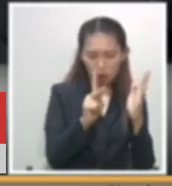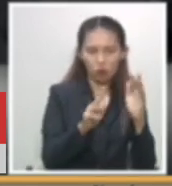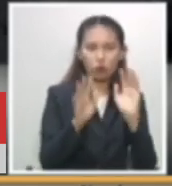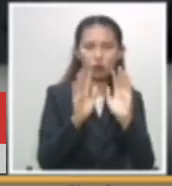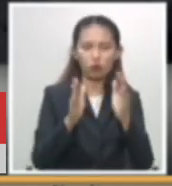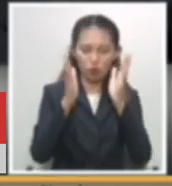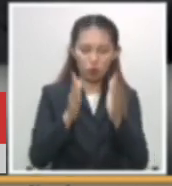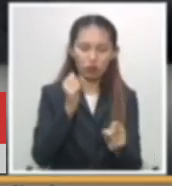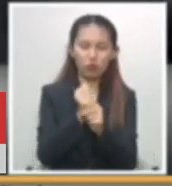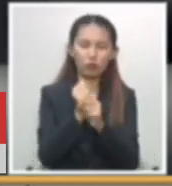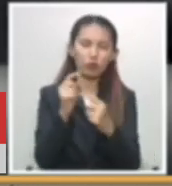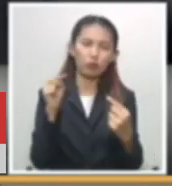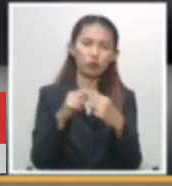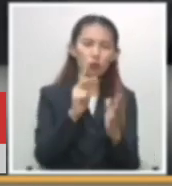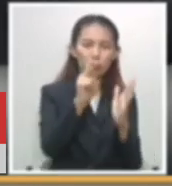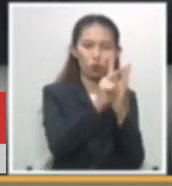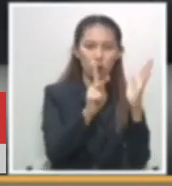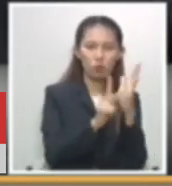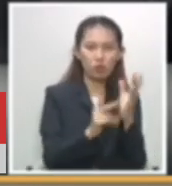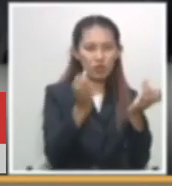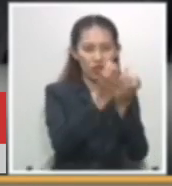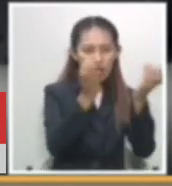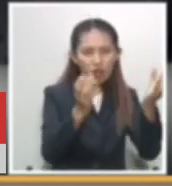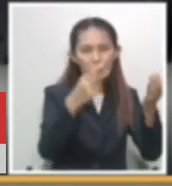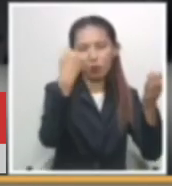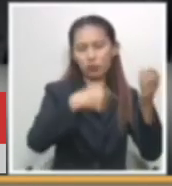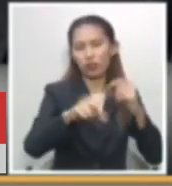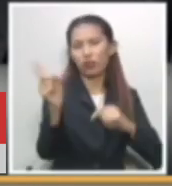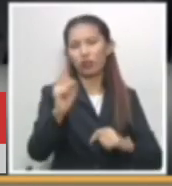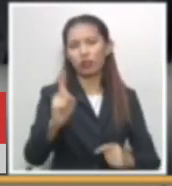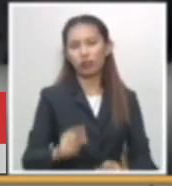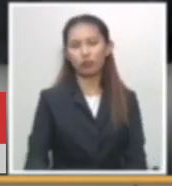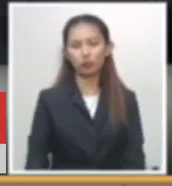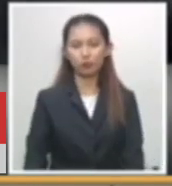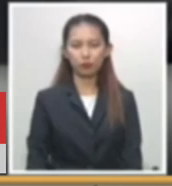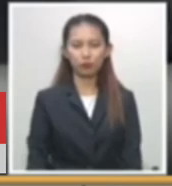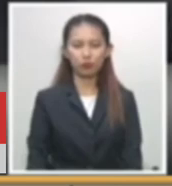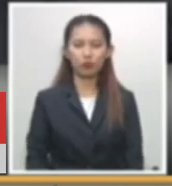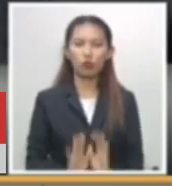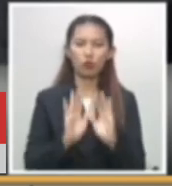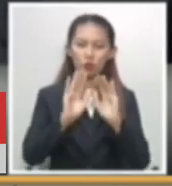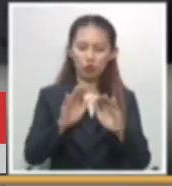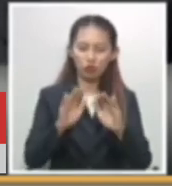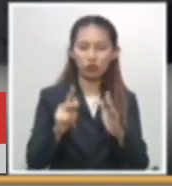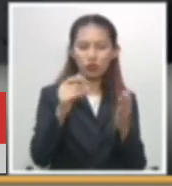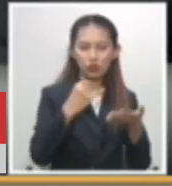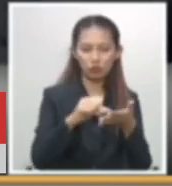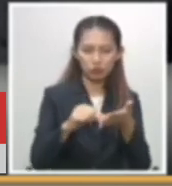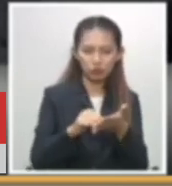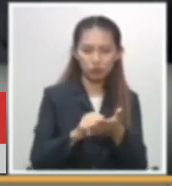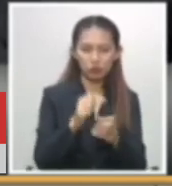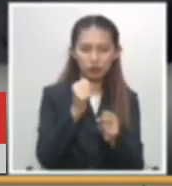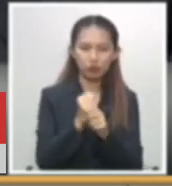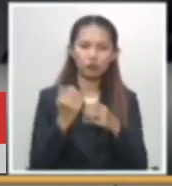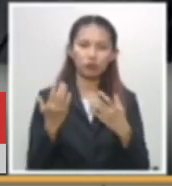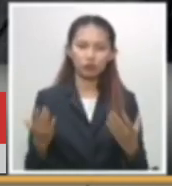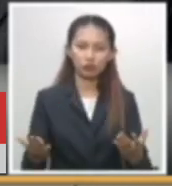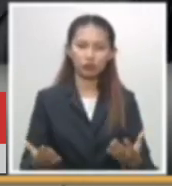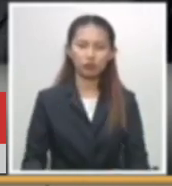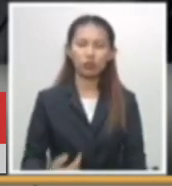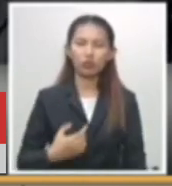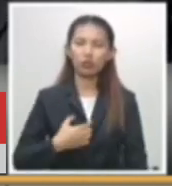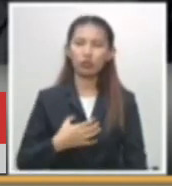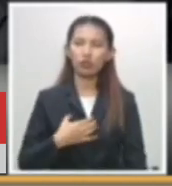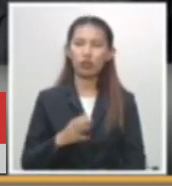ว่ารัฐธรรมนูญฉบับนี้มันบิดเบี้ยวไปขนาดไหนแล้วจะแก้ไขอย่างไรนั่นคือสิ่งที่ผมจะฝ